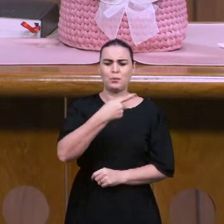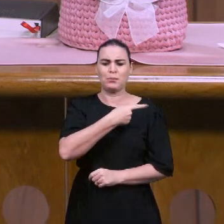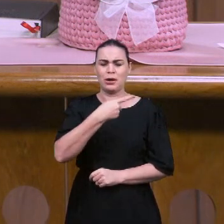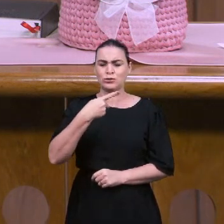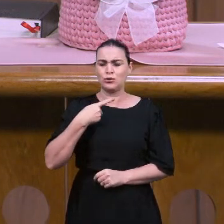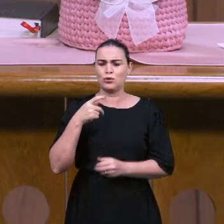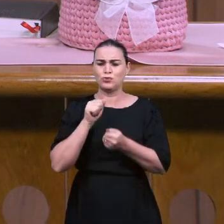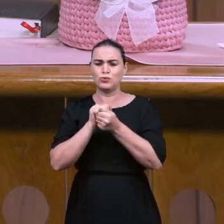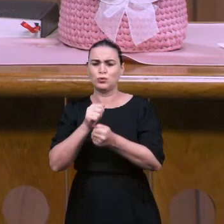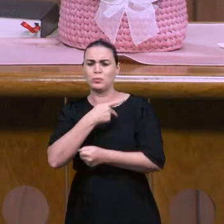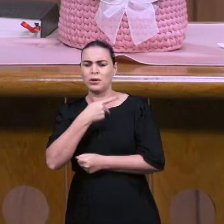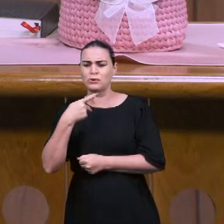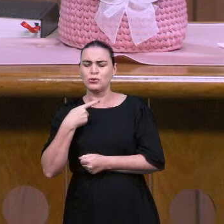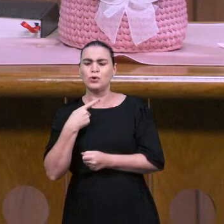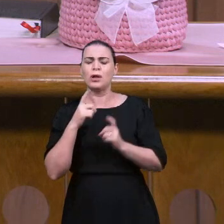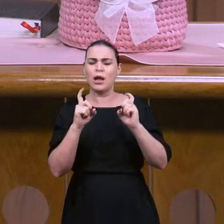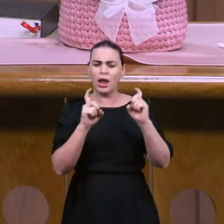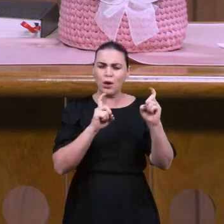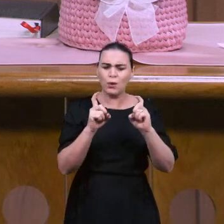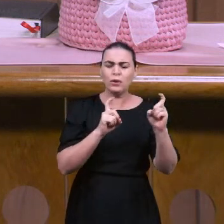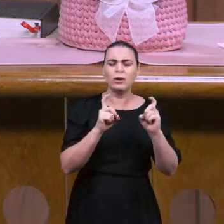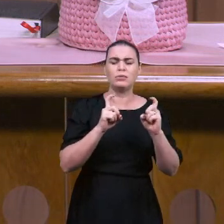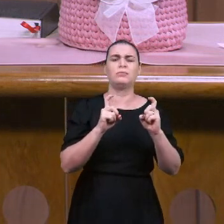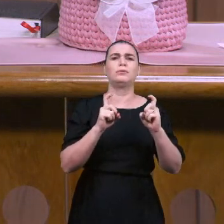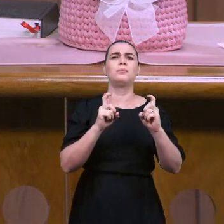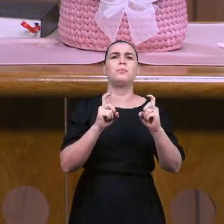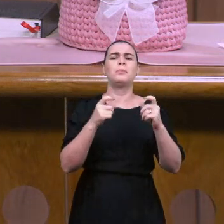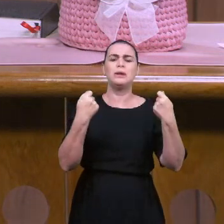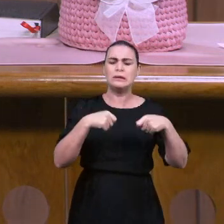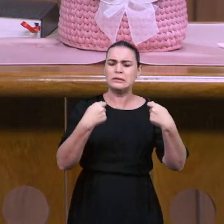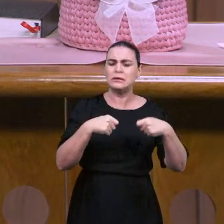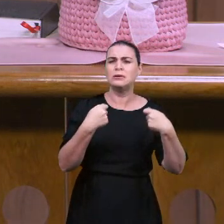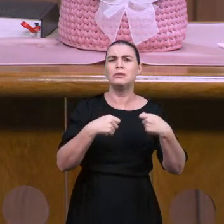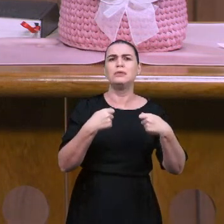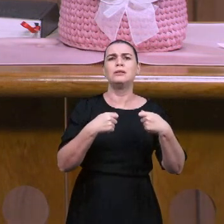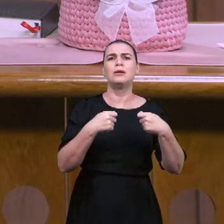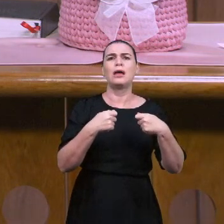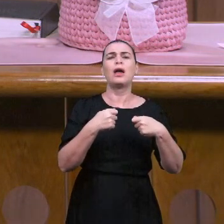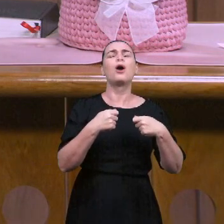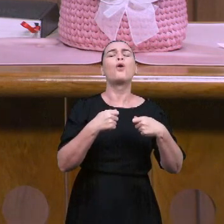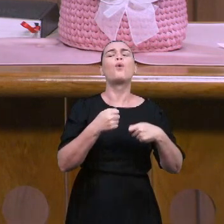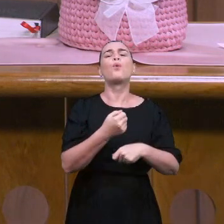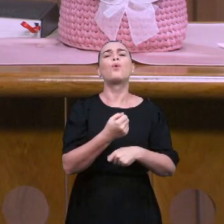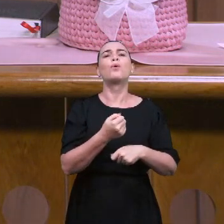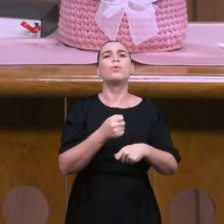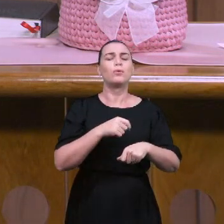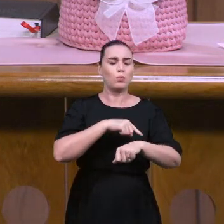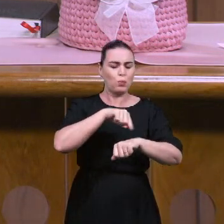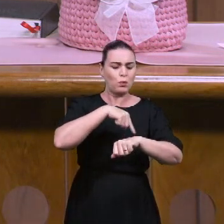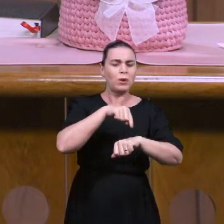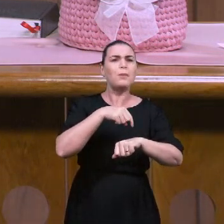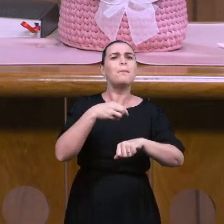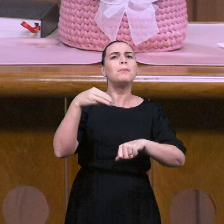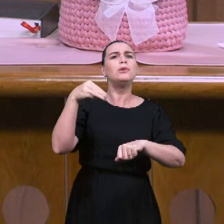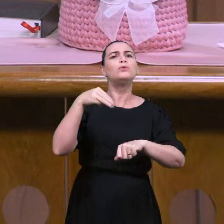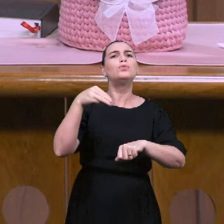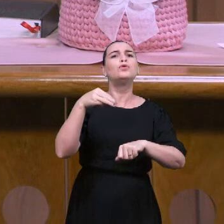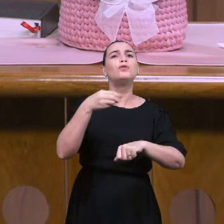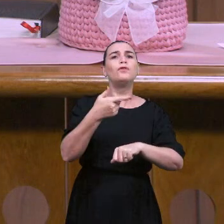pasteur, et réunissez-vous avec le pasteur. Combien de minutes il a assisté ici? 20